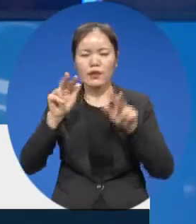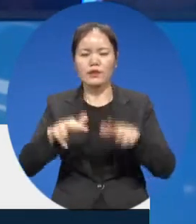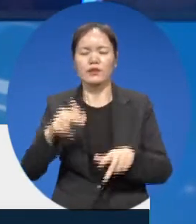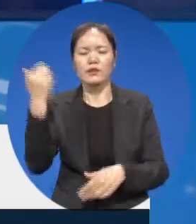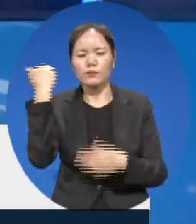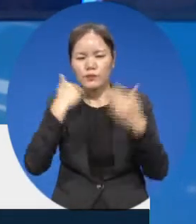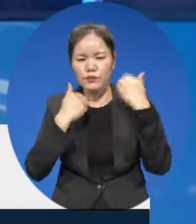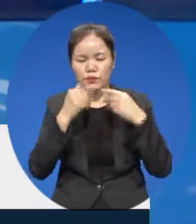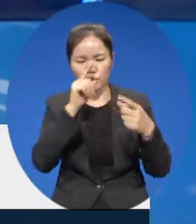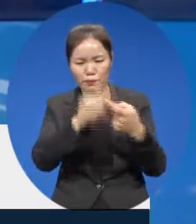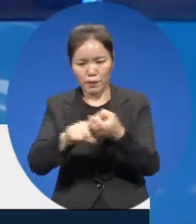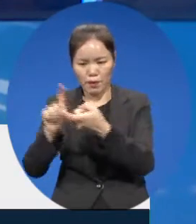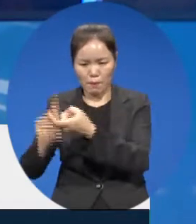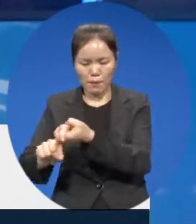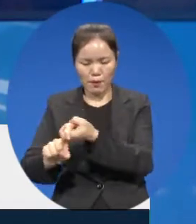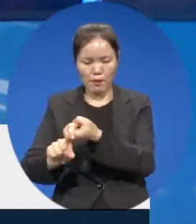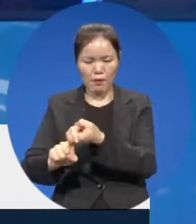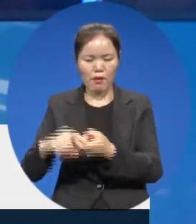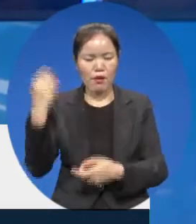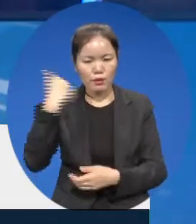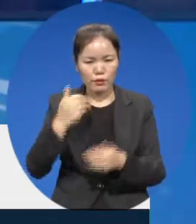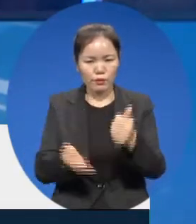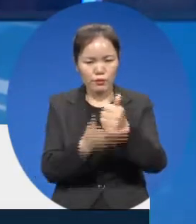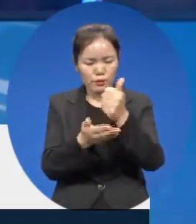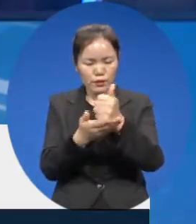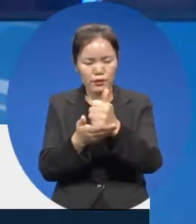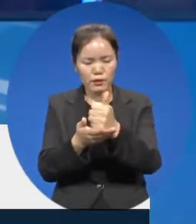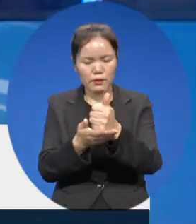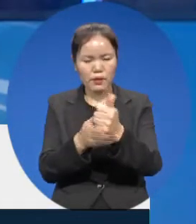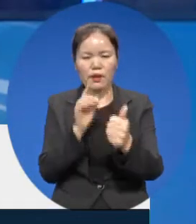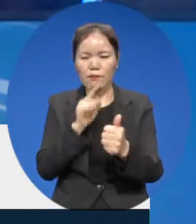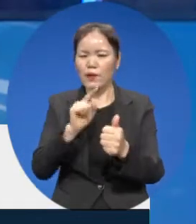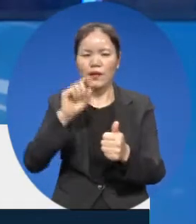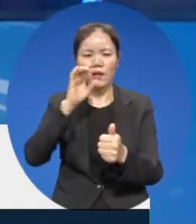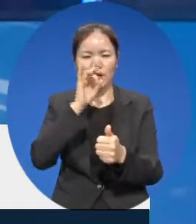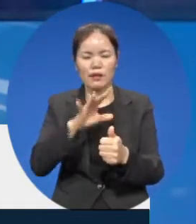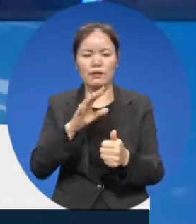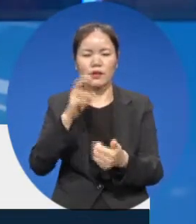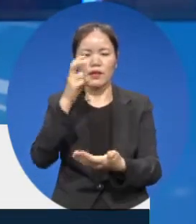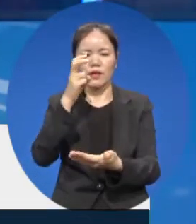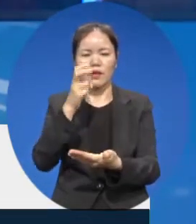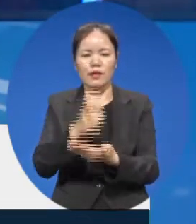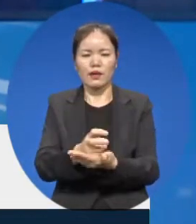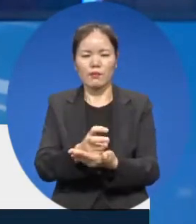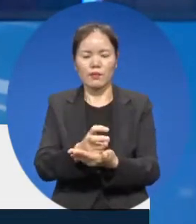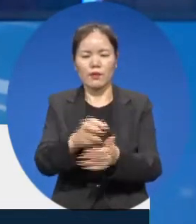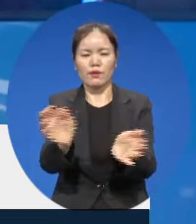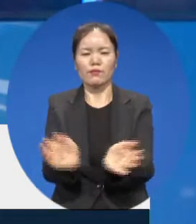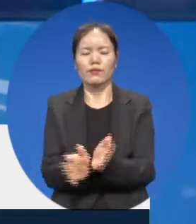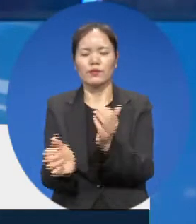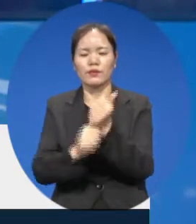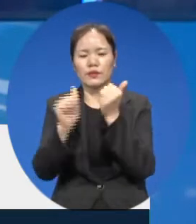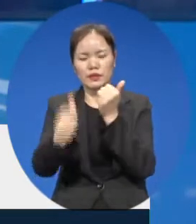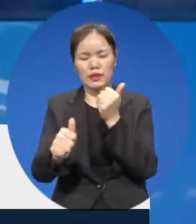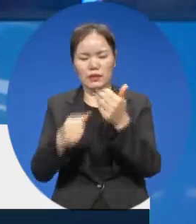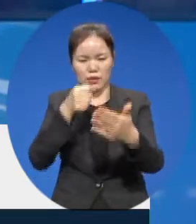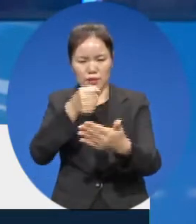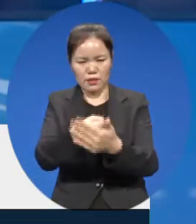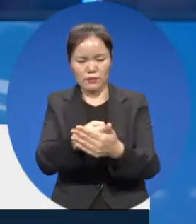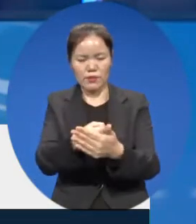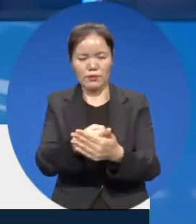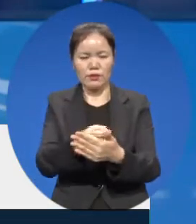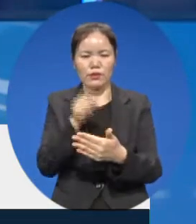쪽의 편을 들거나 누구 한사람의 자를 따와 얘기하는 사항은 아니다 저는 법무부 차관을 임명하는 것도 어찌보면 그 절차가 진행 되도록 하는 데 있어